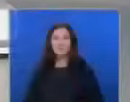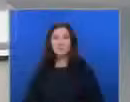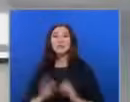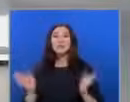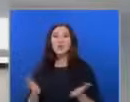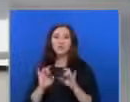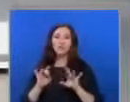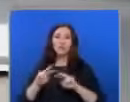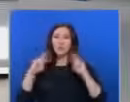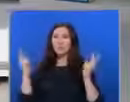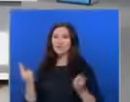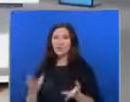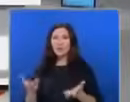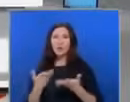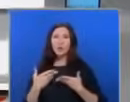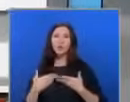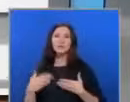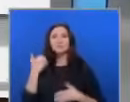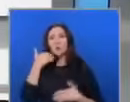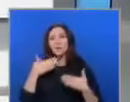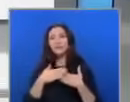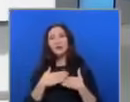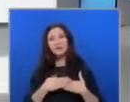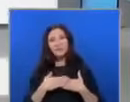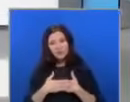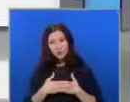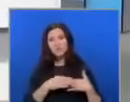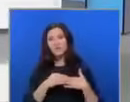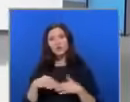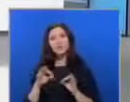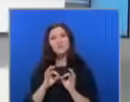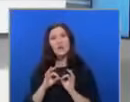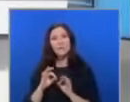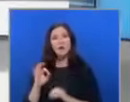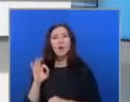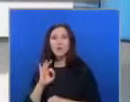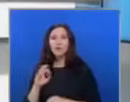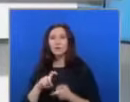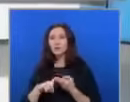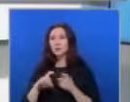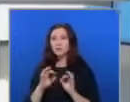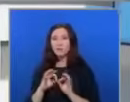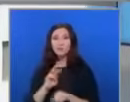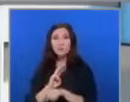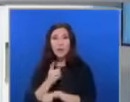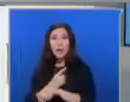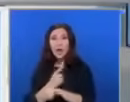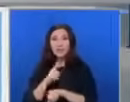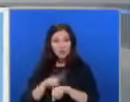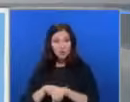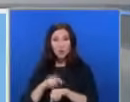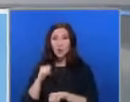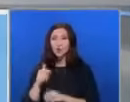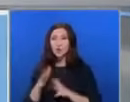Започват новините по света и у нас. Добър вечер, аз съм Филипа Огнянова. На 2 юли вторник, здравейте, аз съм Костадин Филипов. В 13 часа